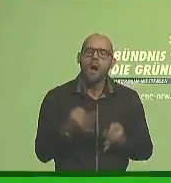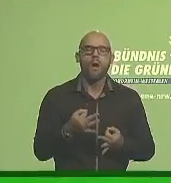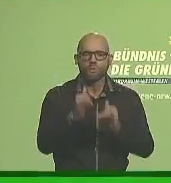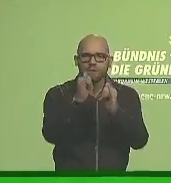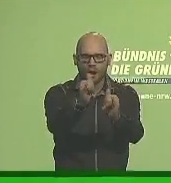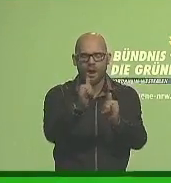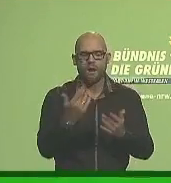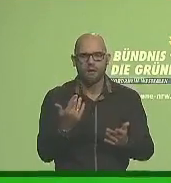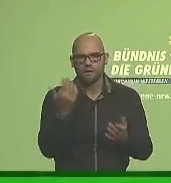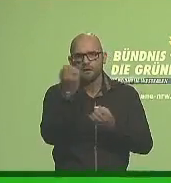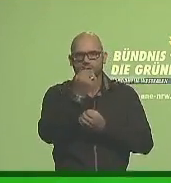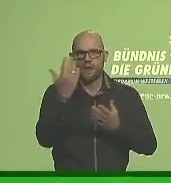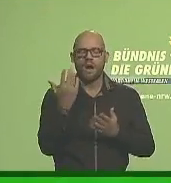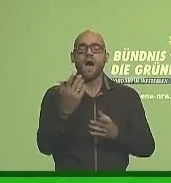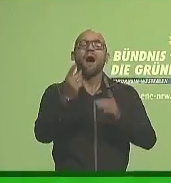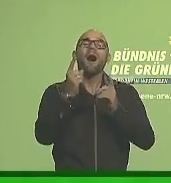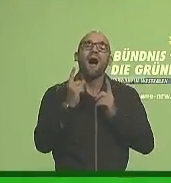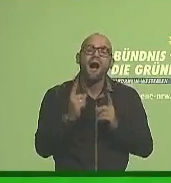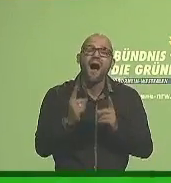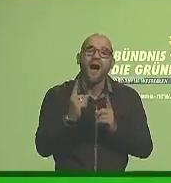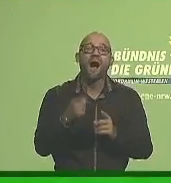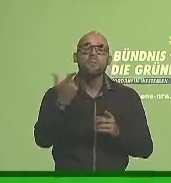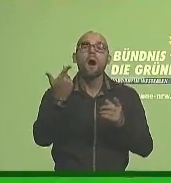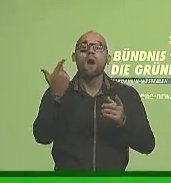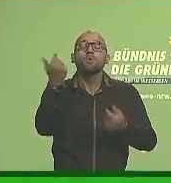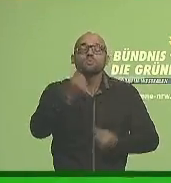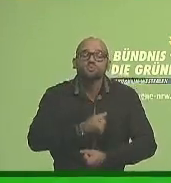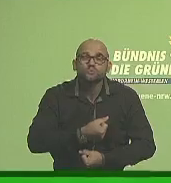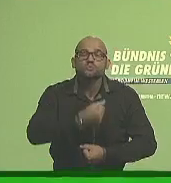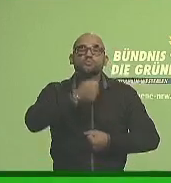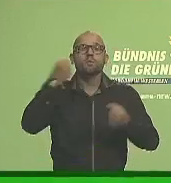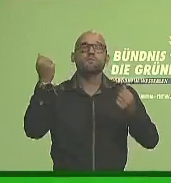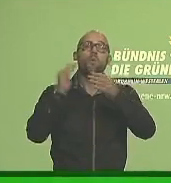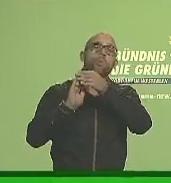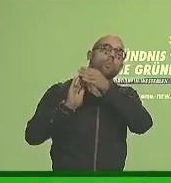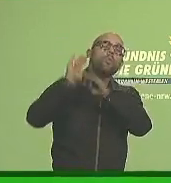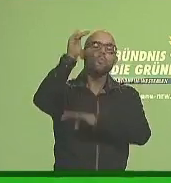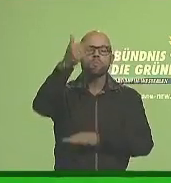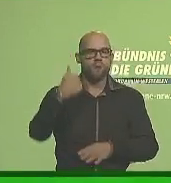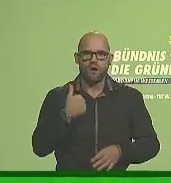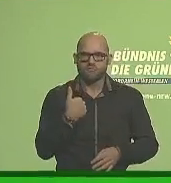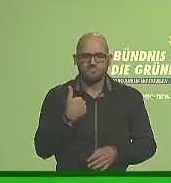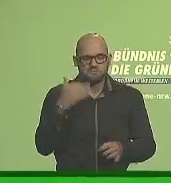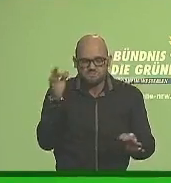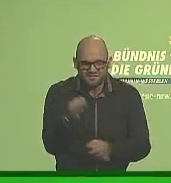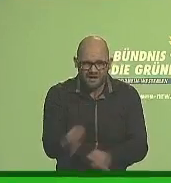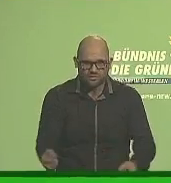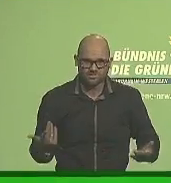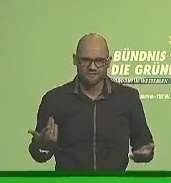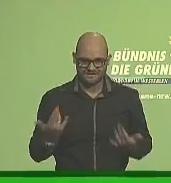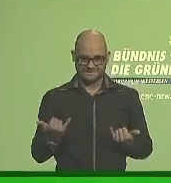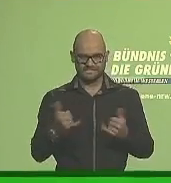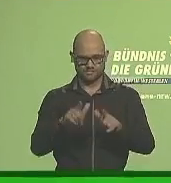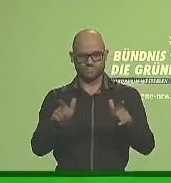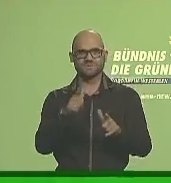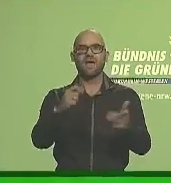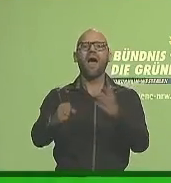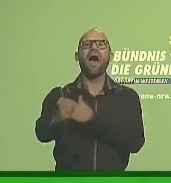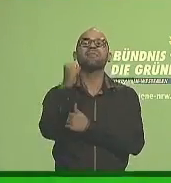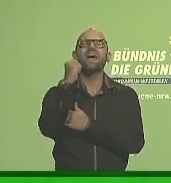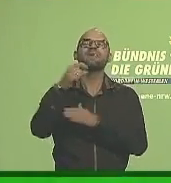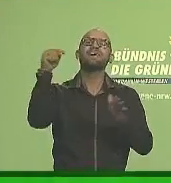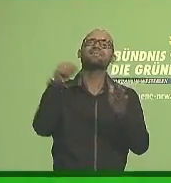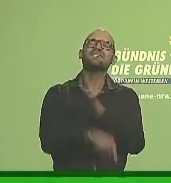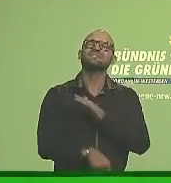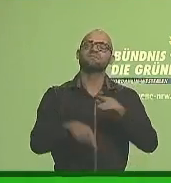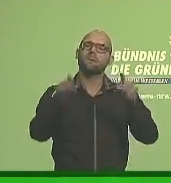Betriebe, ja? Aber wir wollen sie nicht übermäßig, denn momentan haben wir folgenden Effekt. Die energieintensiven Betriebe sind de facto von